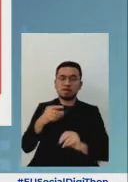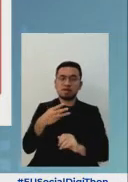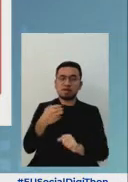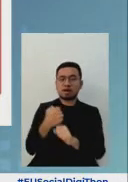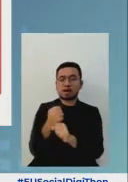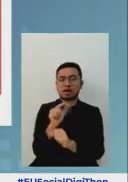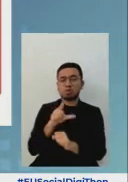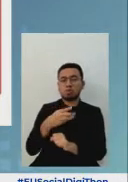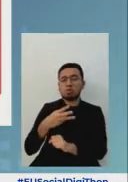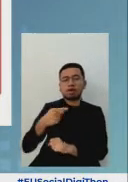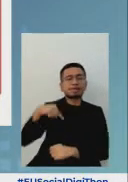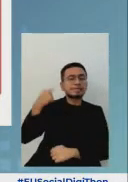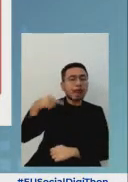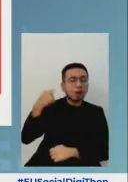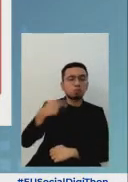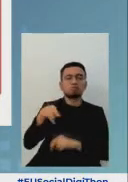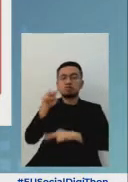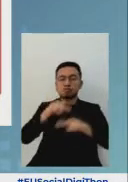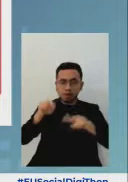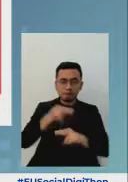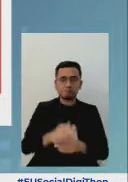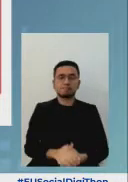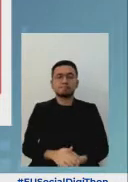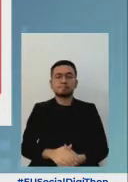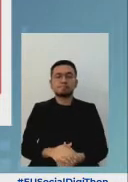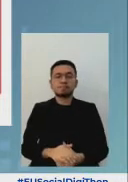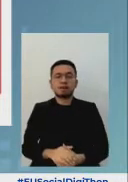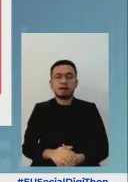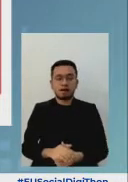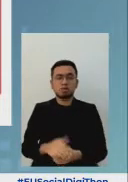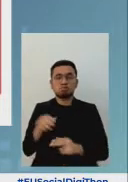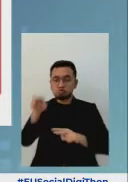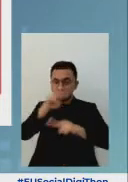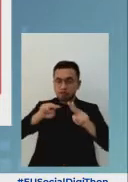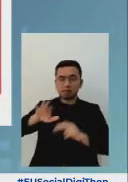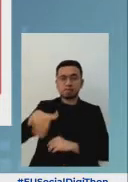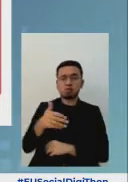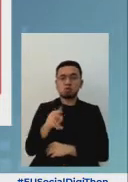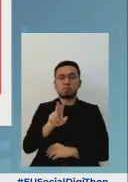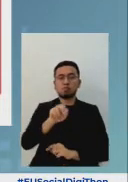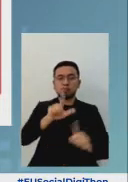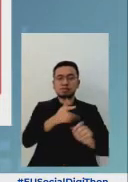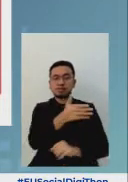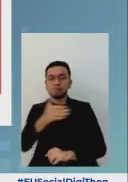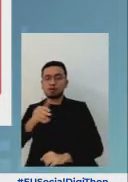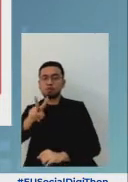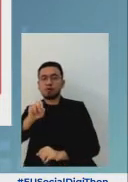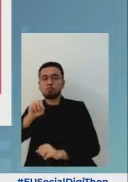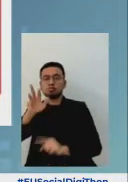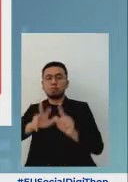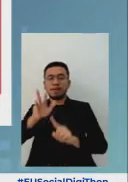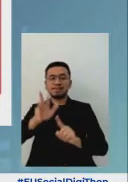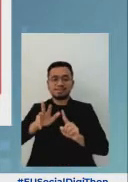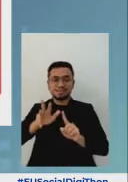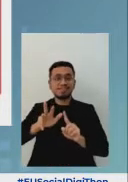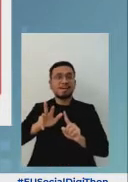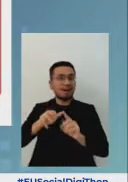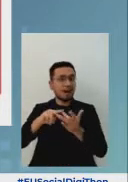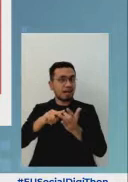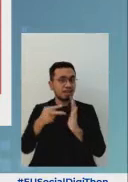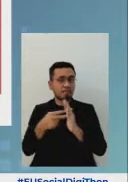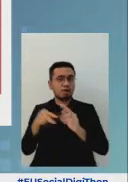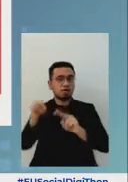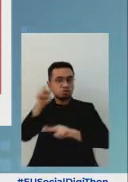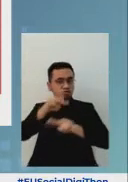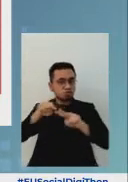terakhir dilakukan adalah suatu survei dari tahun 2017 sampai 2019. Jadi survei itu sendiri dilakukan selama 2 tahun,